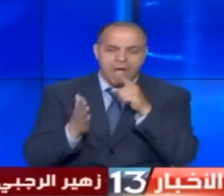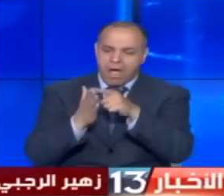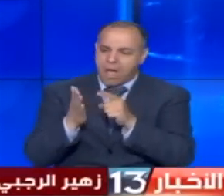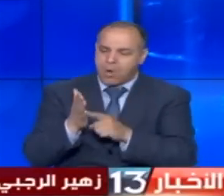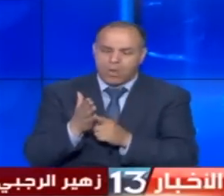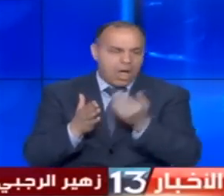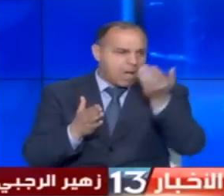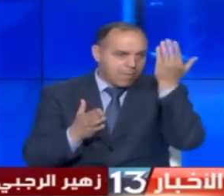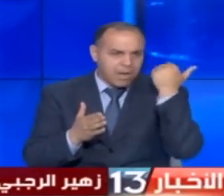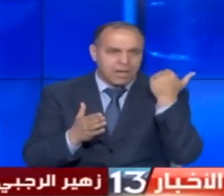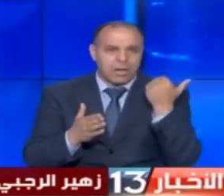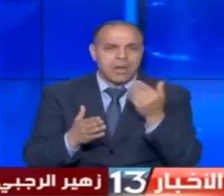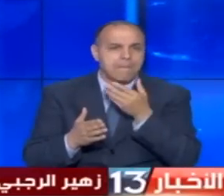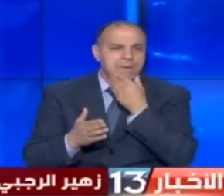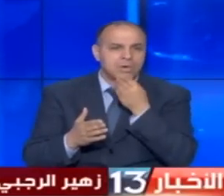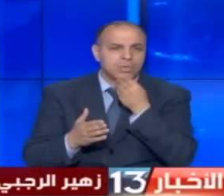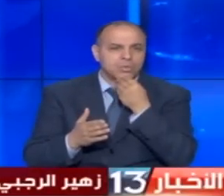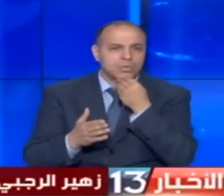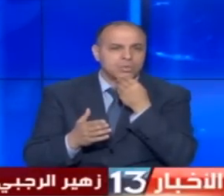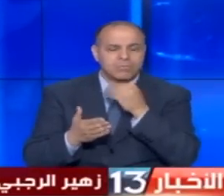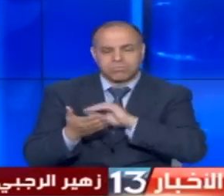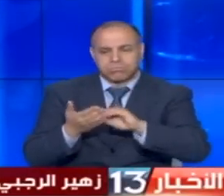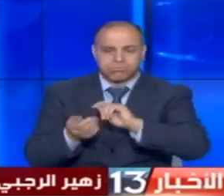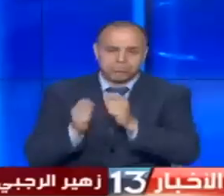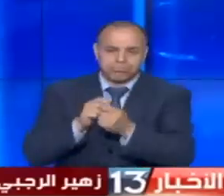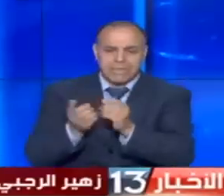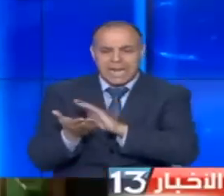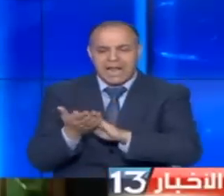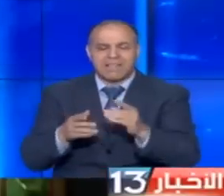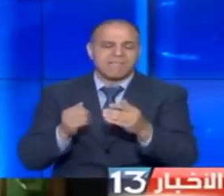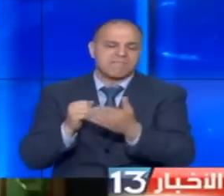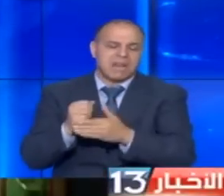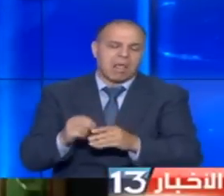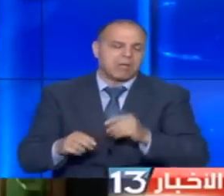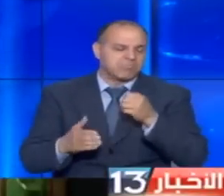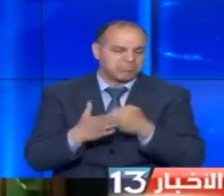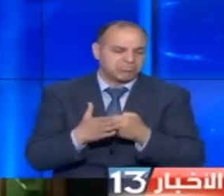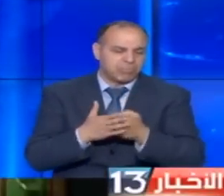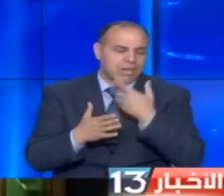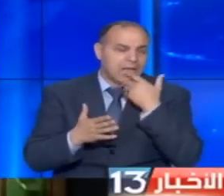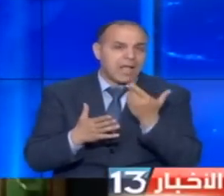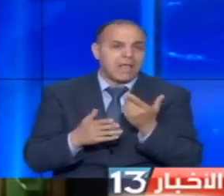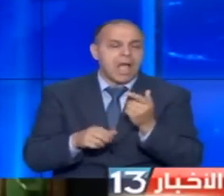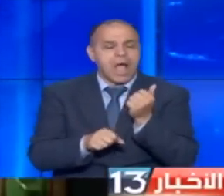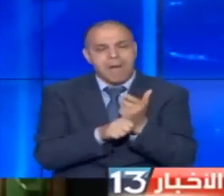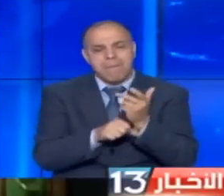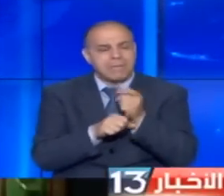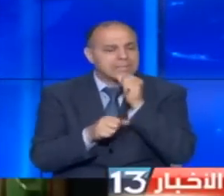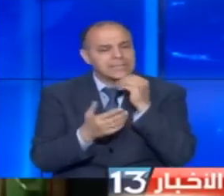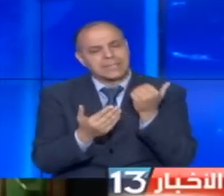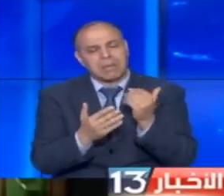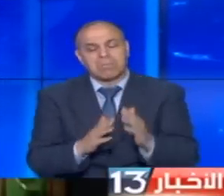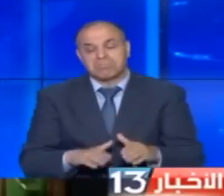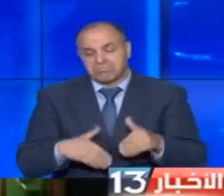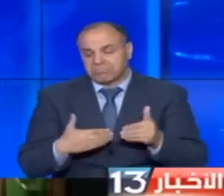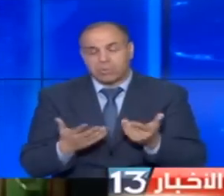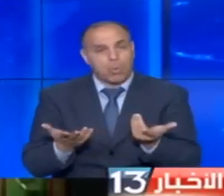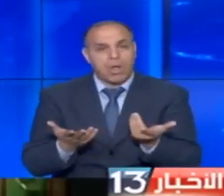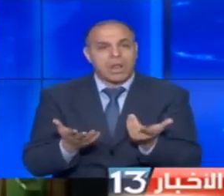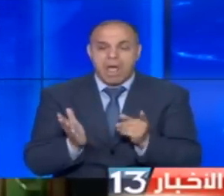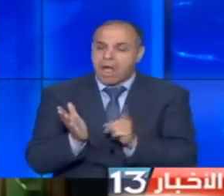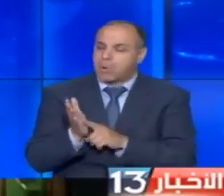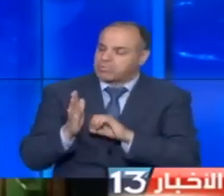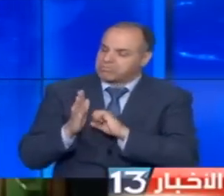سابقه مثلا تبديل الصيغه للاراضي الفلاحيه ان ننتظر سنوات وسنوات بهذا القانون